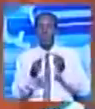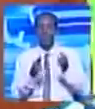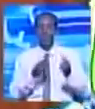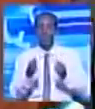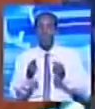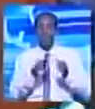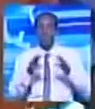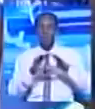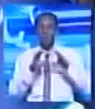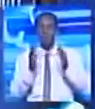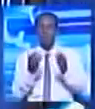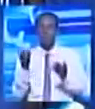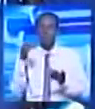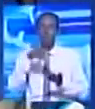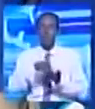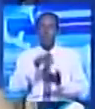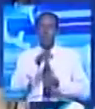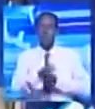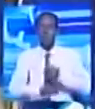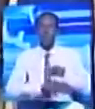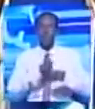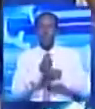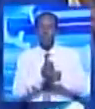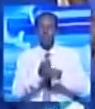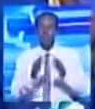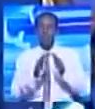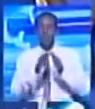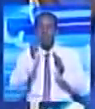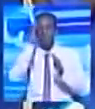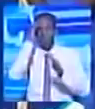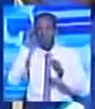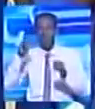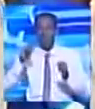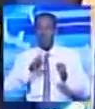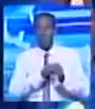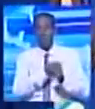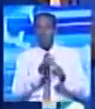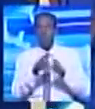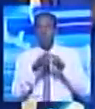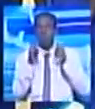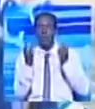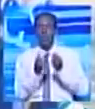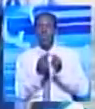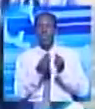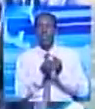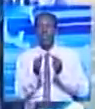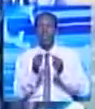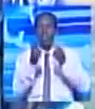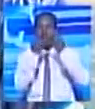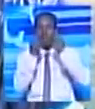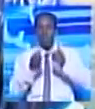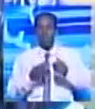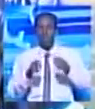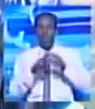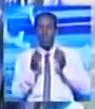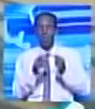organise chaque année par le ministère de l'Éducation nationale qui mettra en lice les équipes inter-établissements et vise